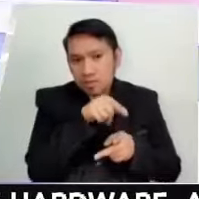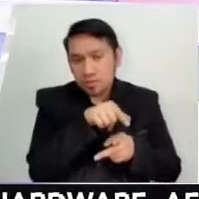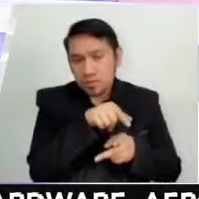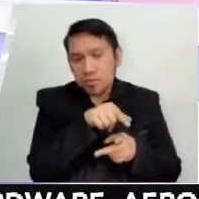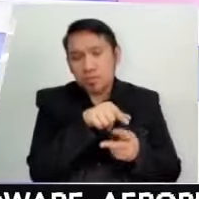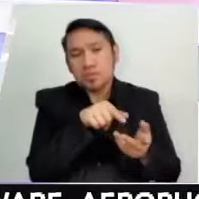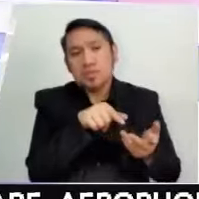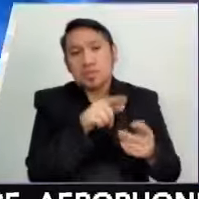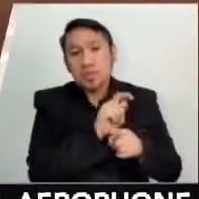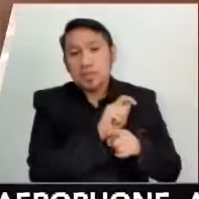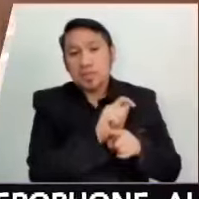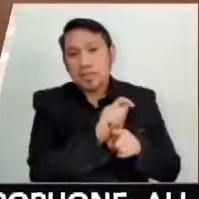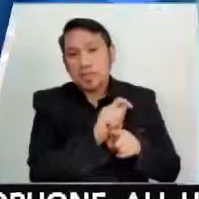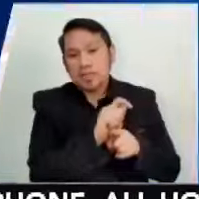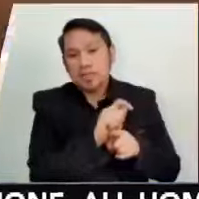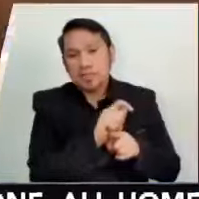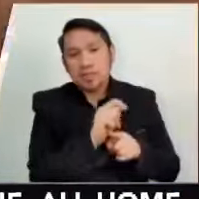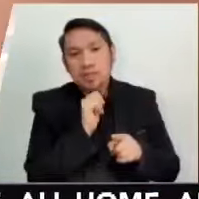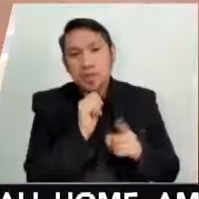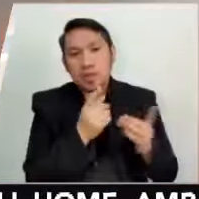Refran.